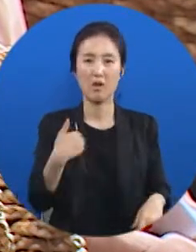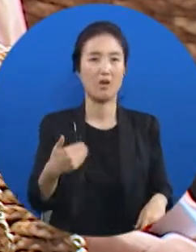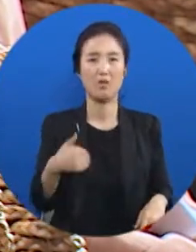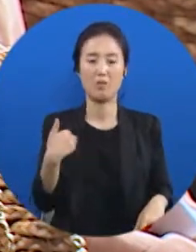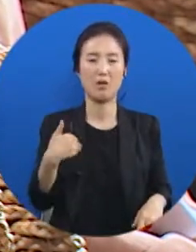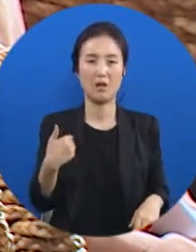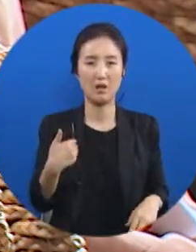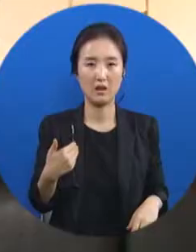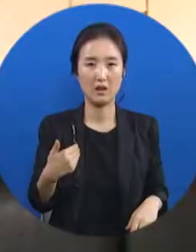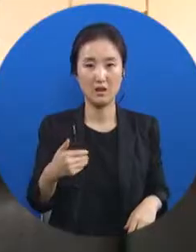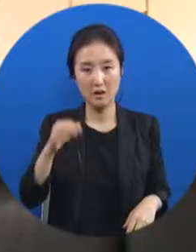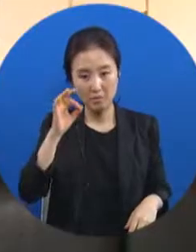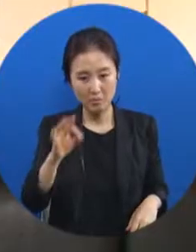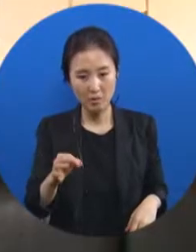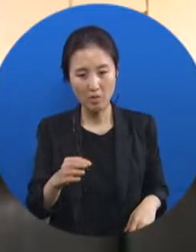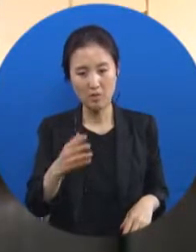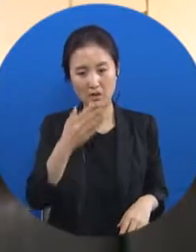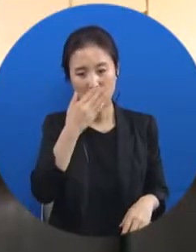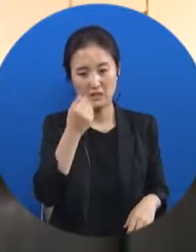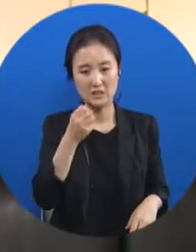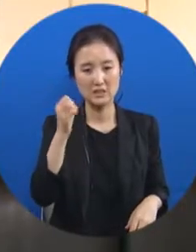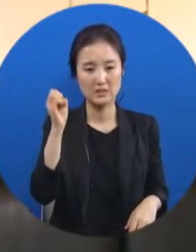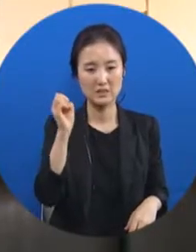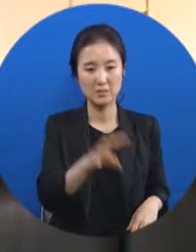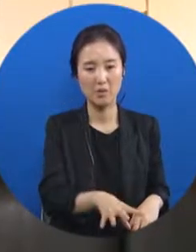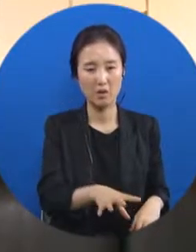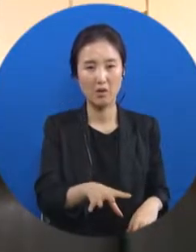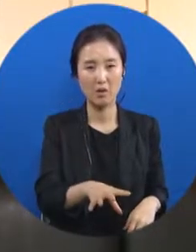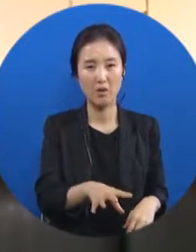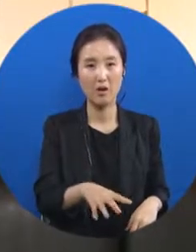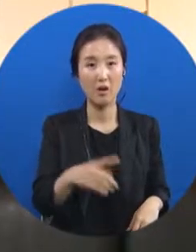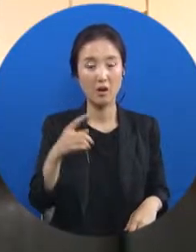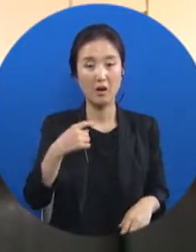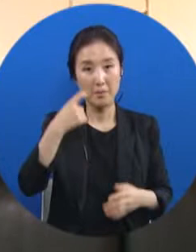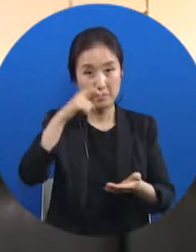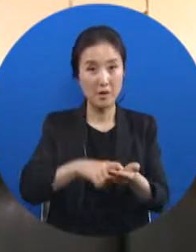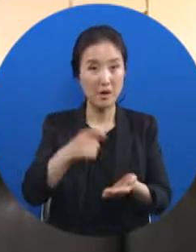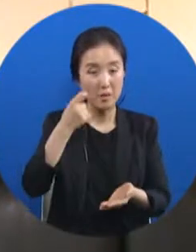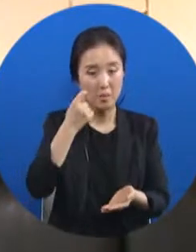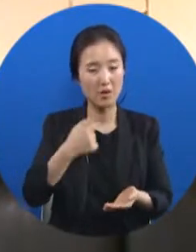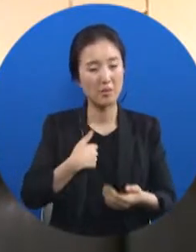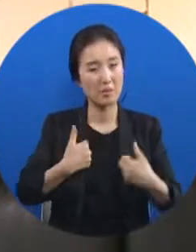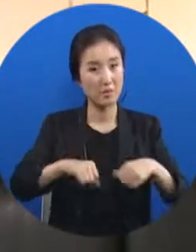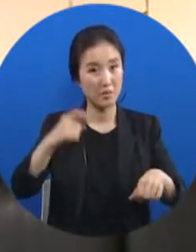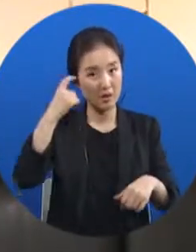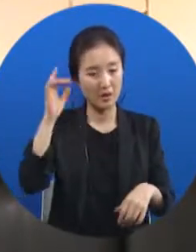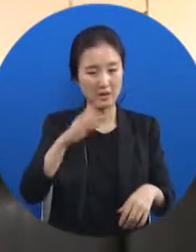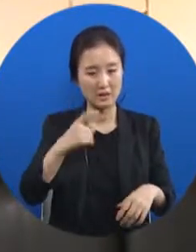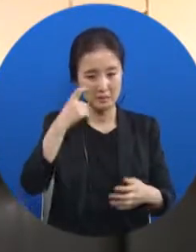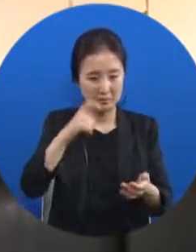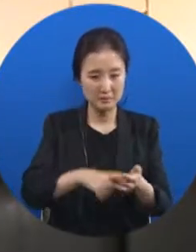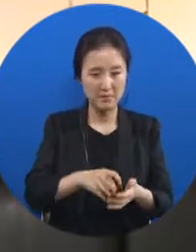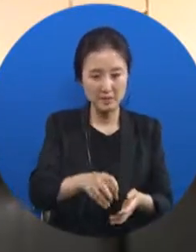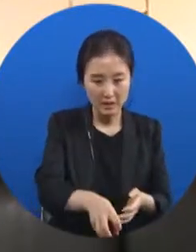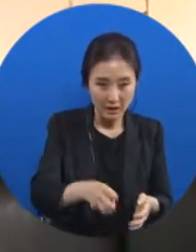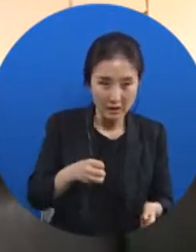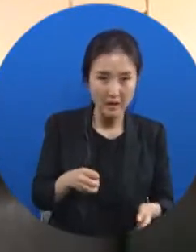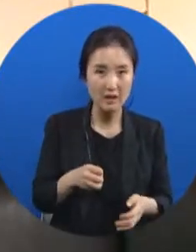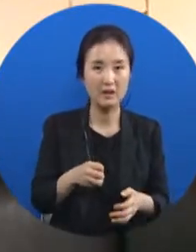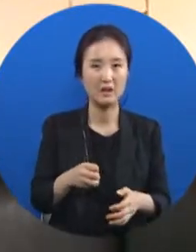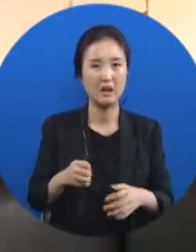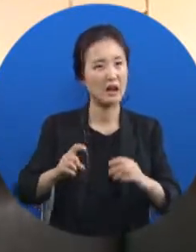보니까 쓰레기통에 버려놨더라고요. 왜? 못 찾으면 그냥 갈까봐. 갔다가 거기서 또 티격